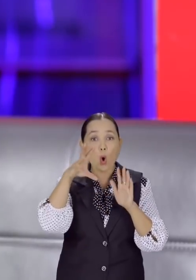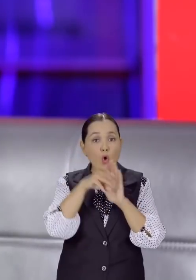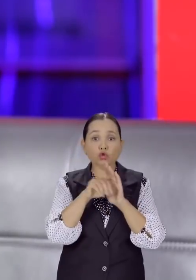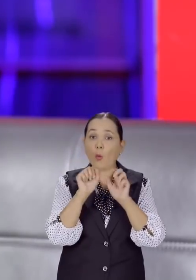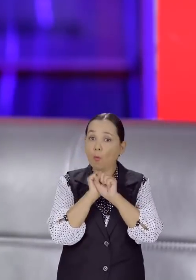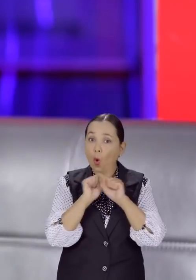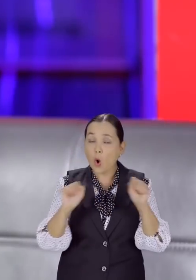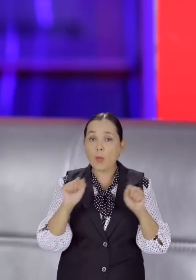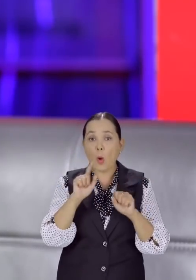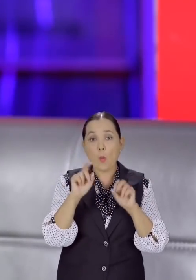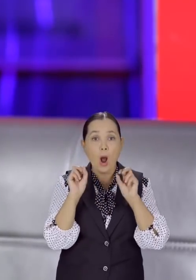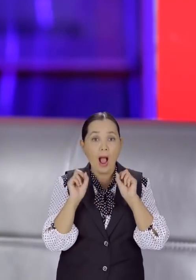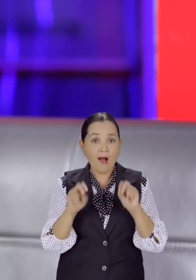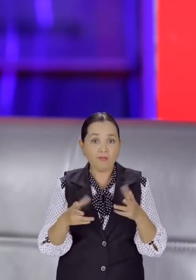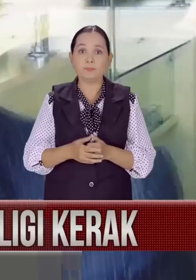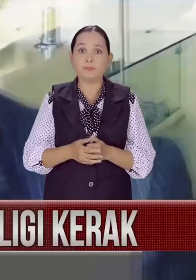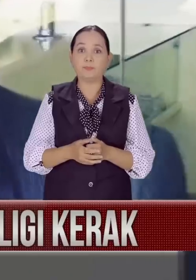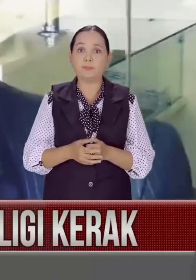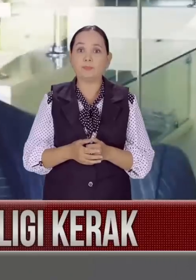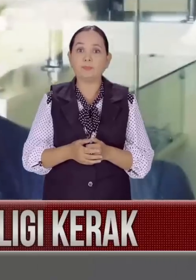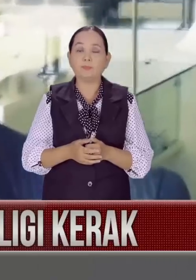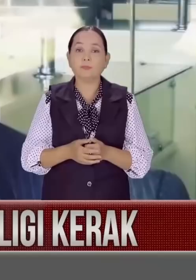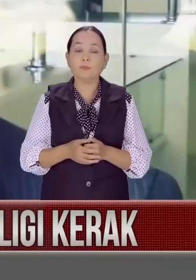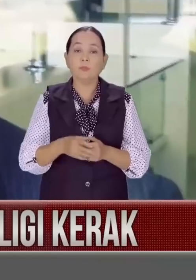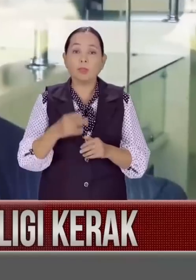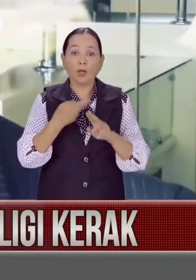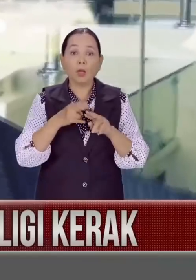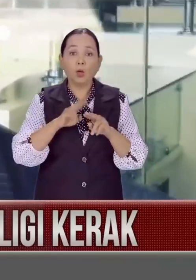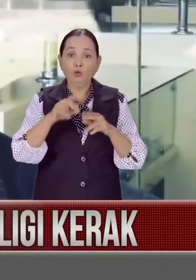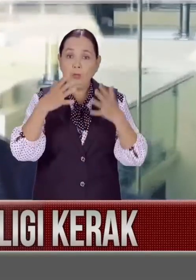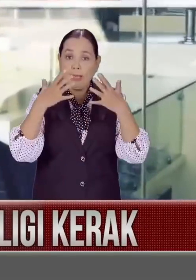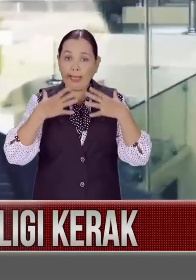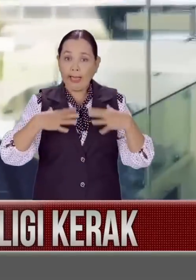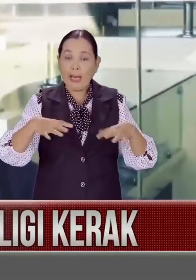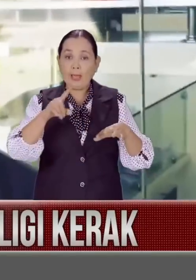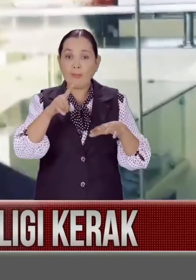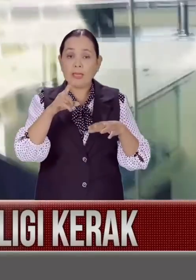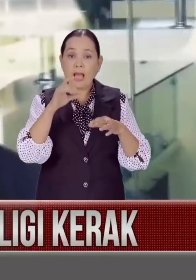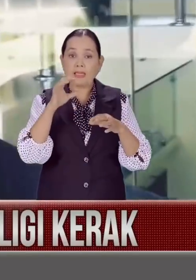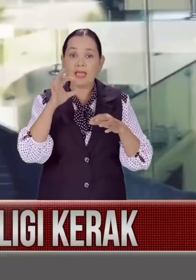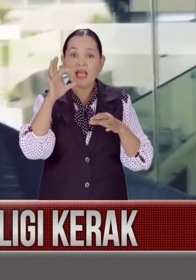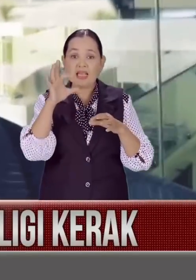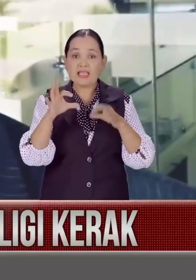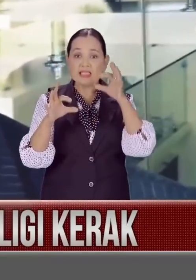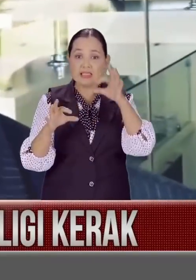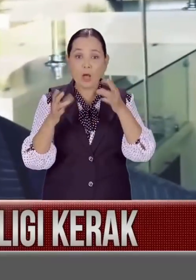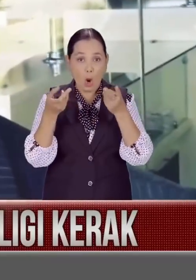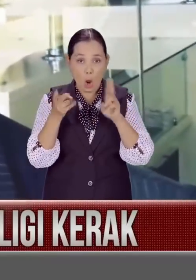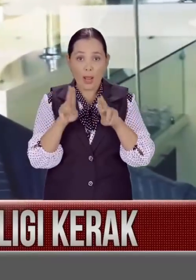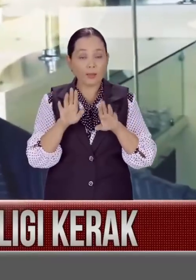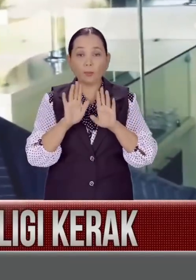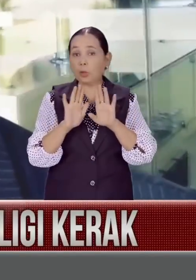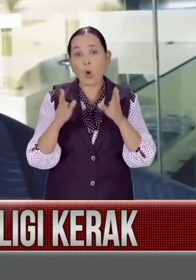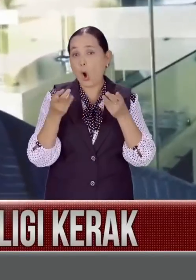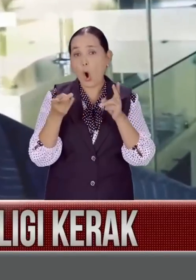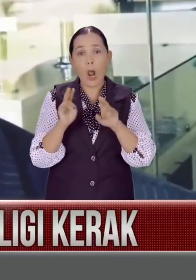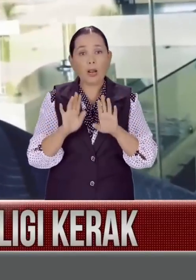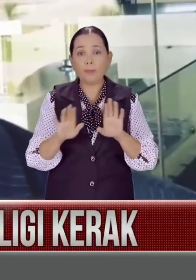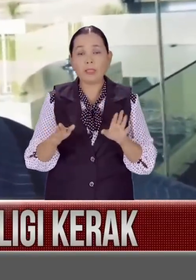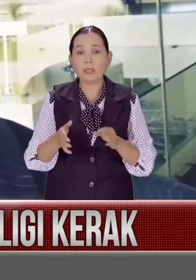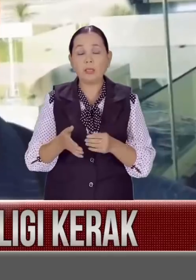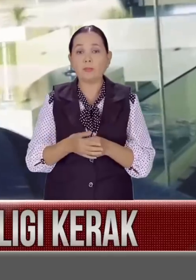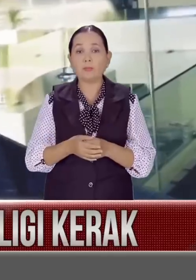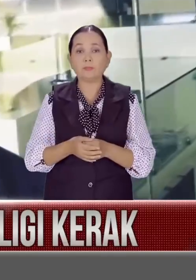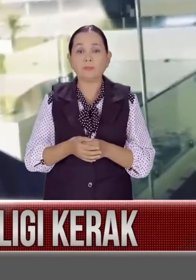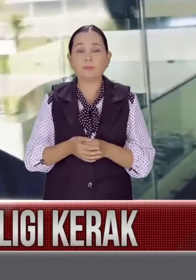bo'lmaydi. Bu xavfli. Ko'rmaganmiz, o'sha kiyimlaringizda izi qoladimi mana shuni? Yo'q, izi qolmaydi. Izi qolmaydi,